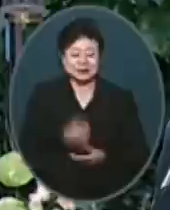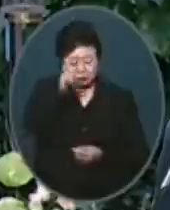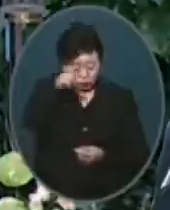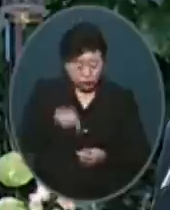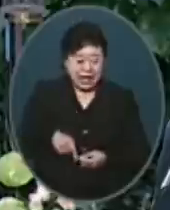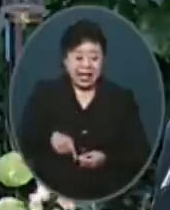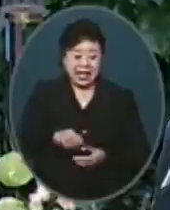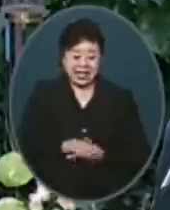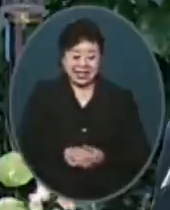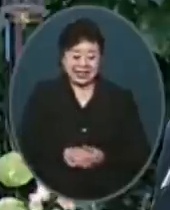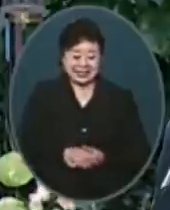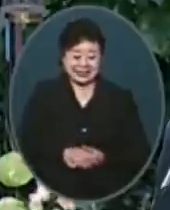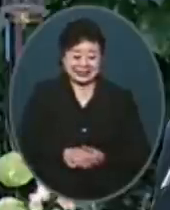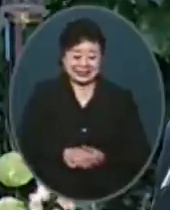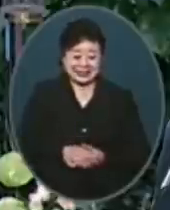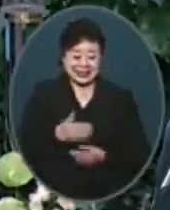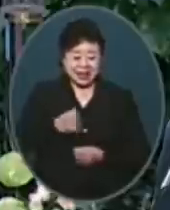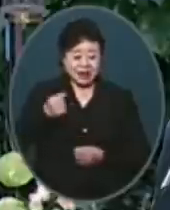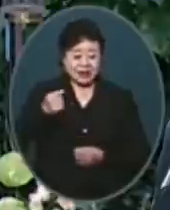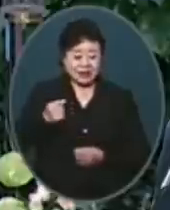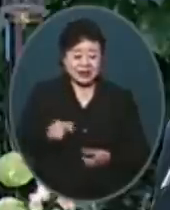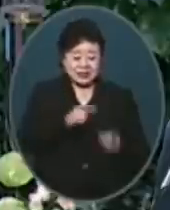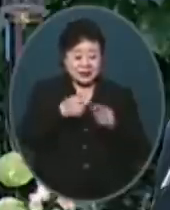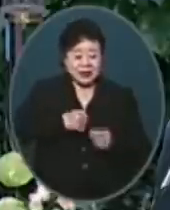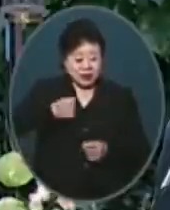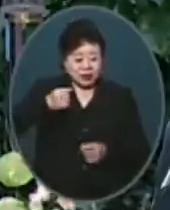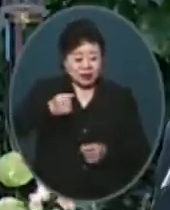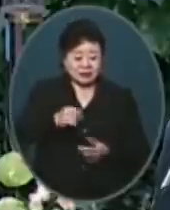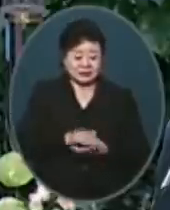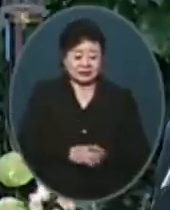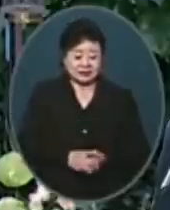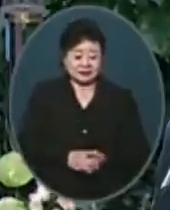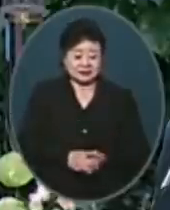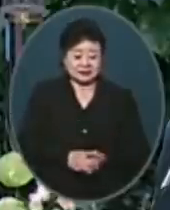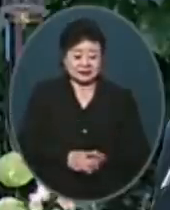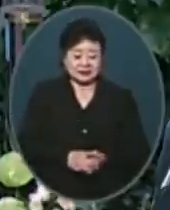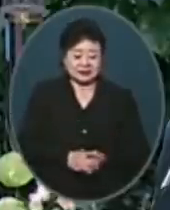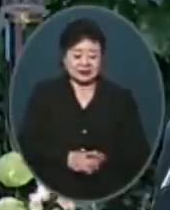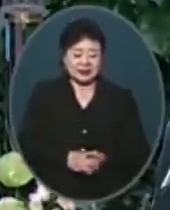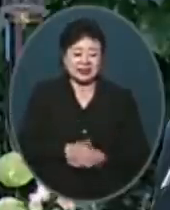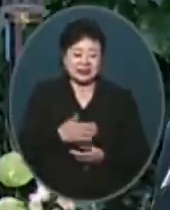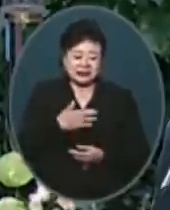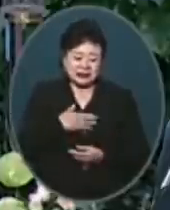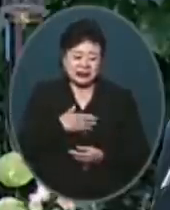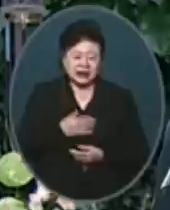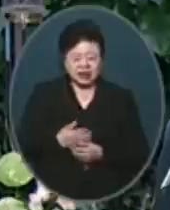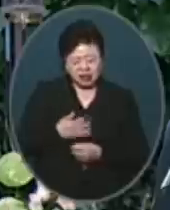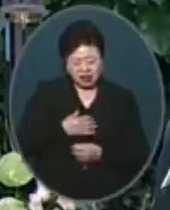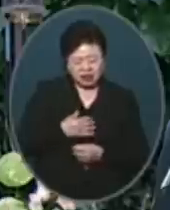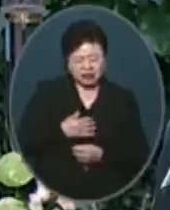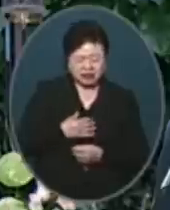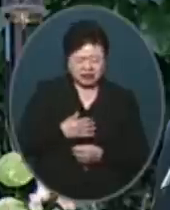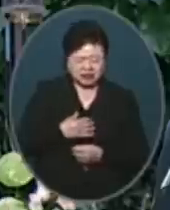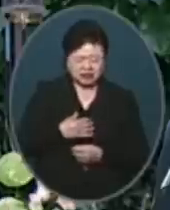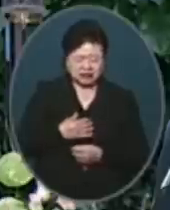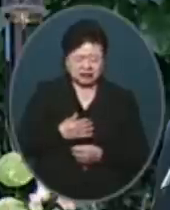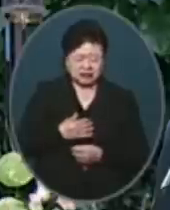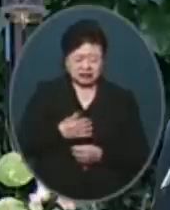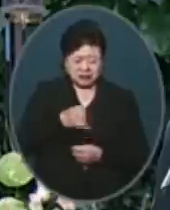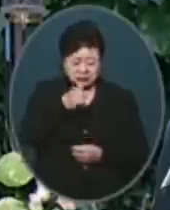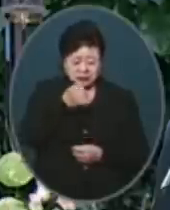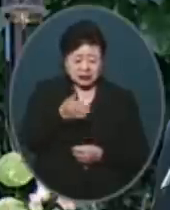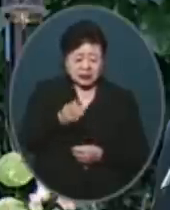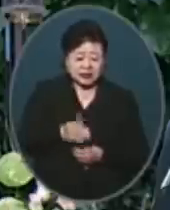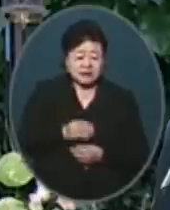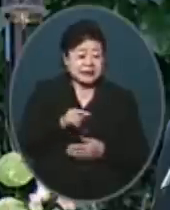우주가 내 것이고 삶이 내 것이라면 내가 걱정을 해야 합니다.